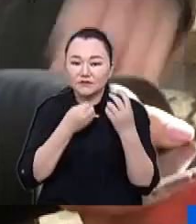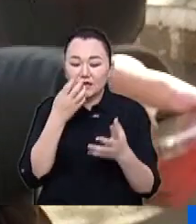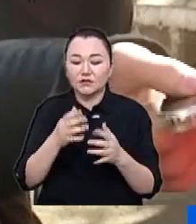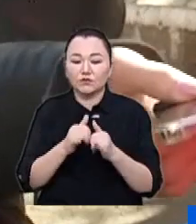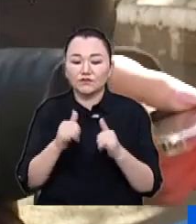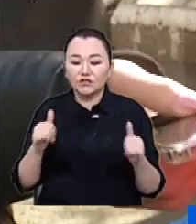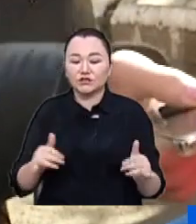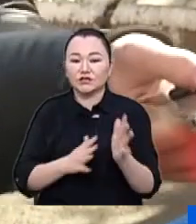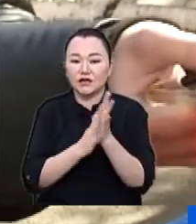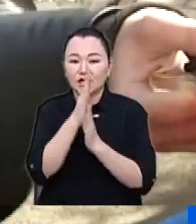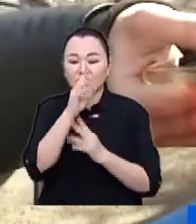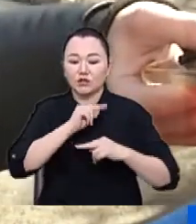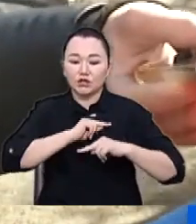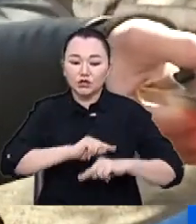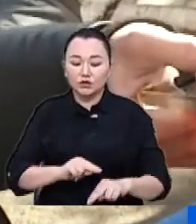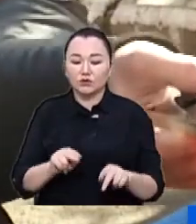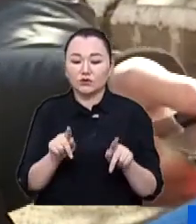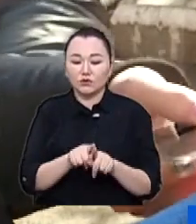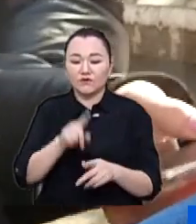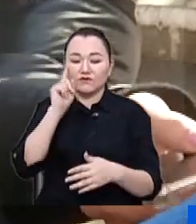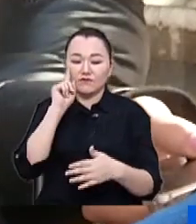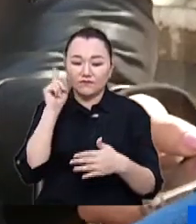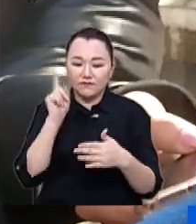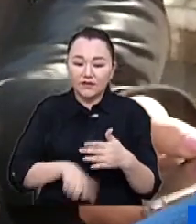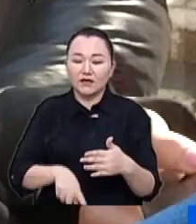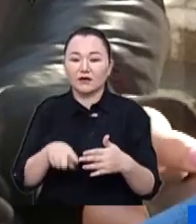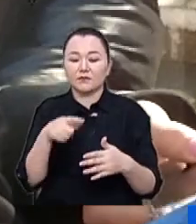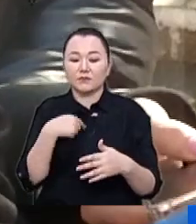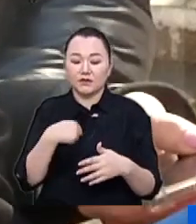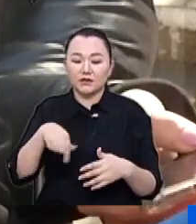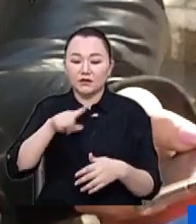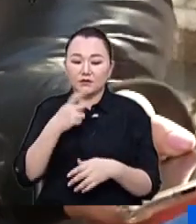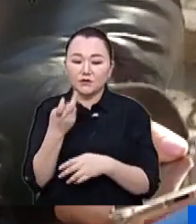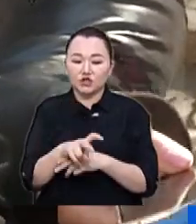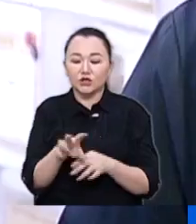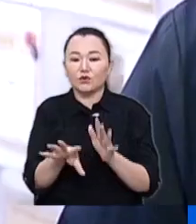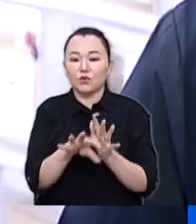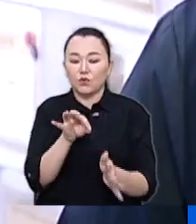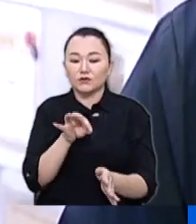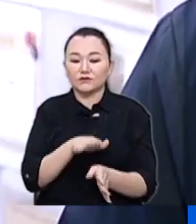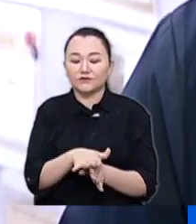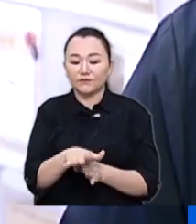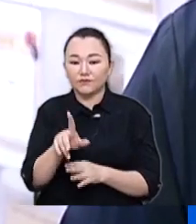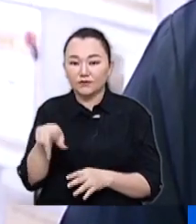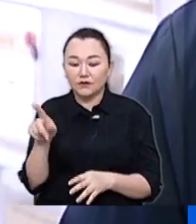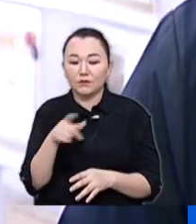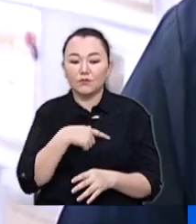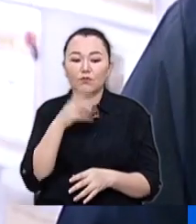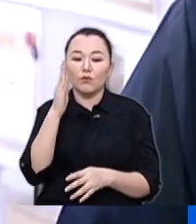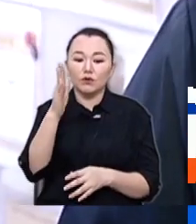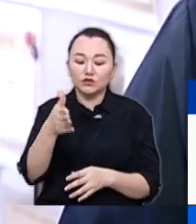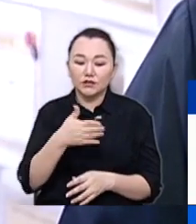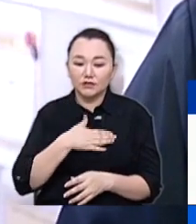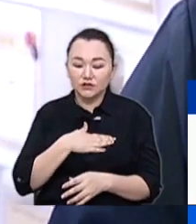өркендеуіне еңбек етсе екен деп сондай сенімменен біз дауыс беріп атырмыз. Біздің болашағымыздың